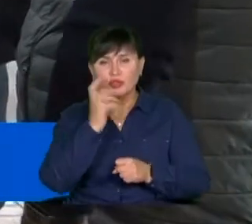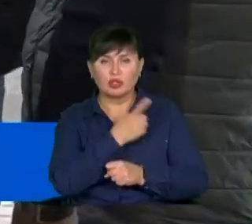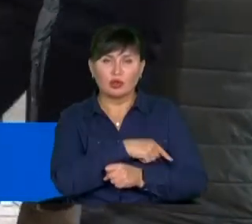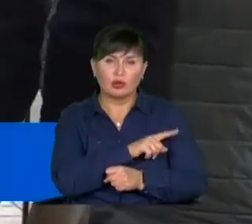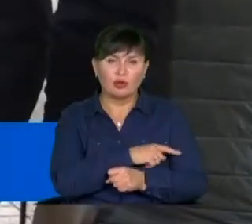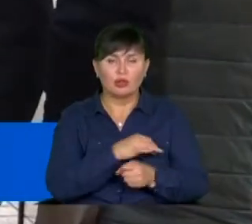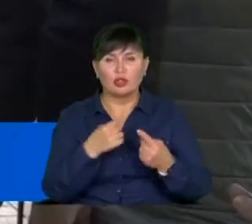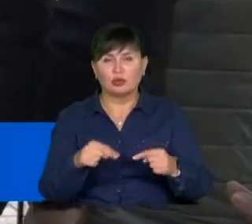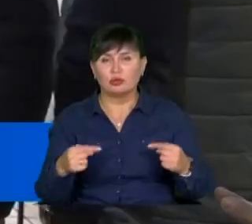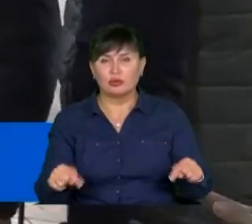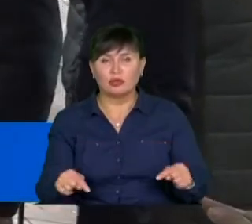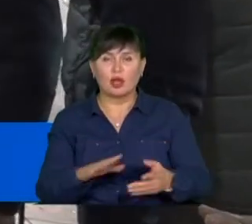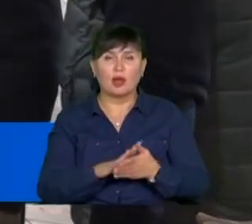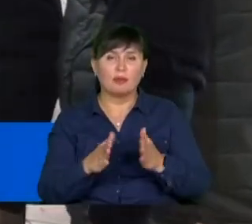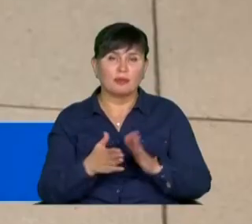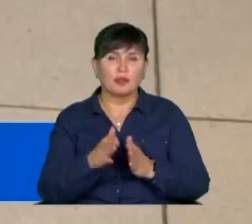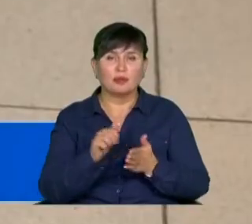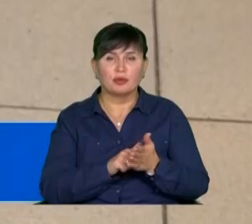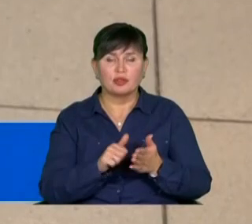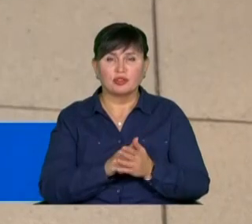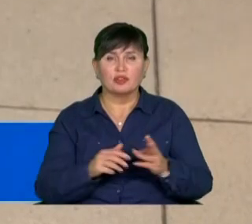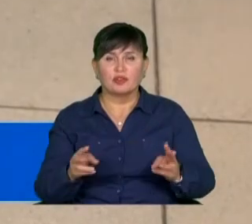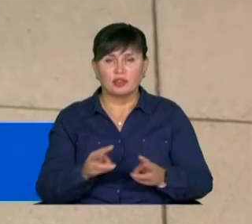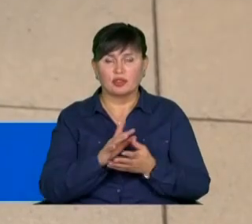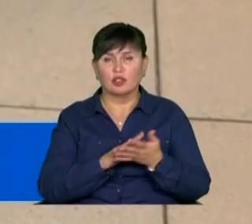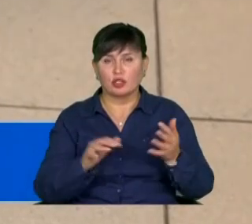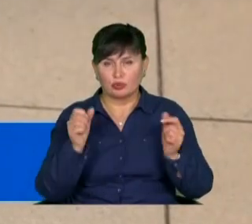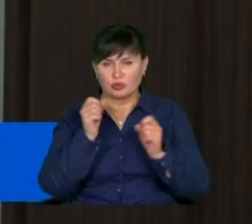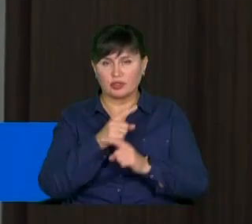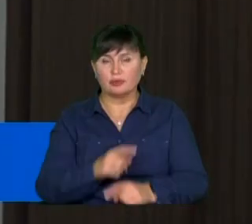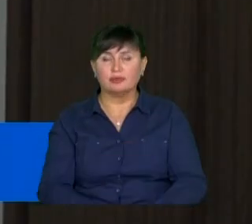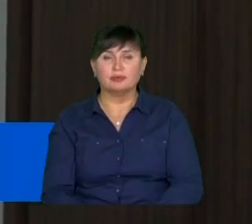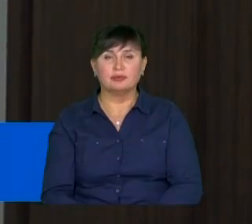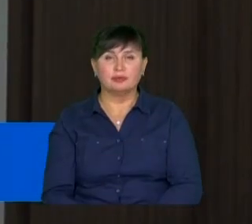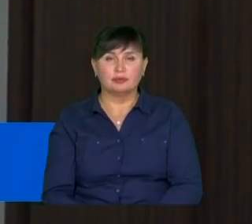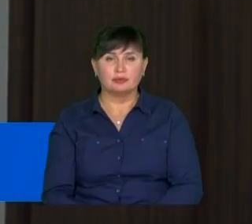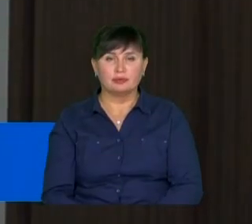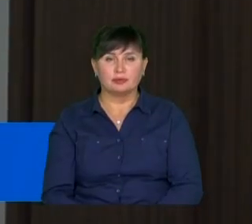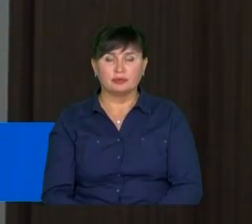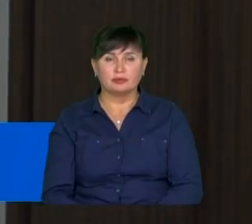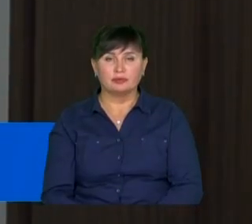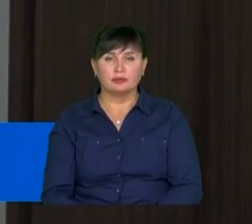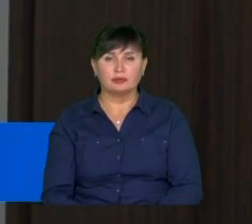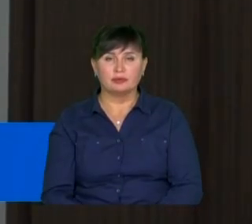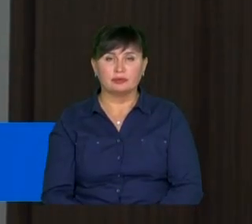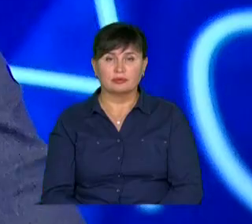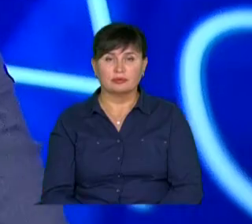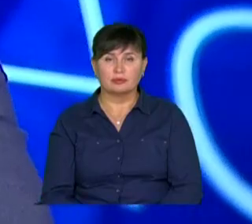другие специалисты. Обстоятельства причин возгорания выясняются. Рустам Раубаев, Ялкунжан Ашимжанов, телеканал